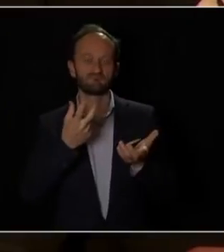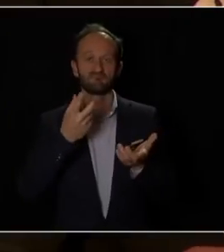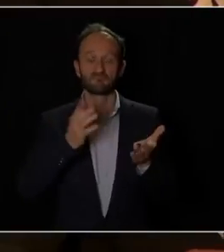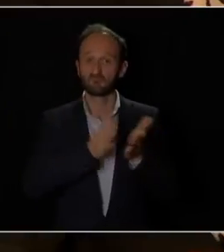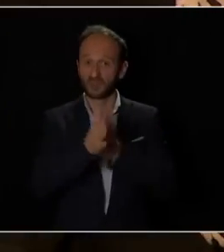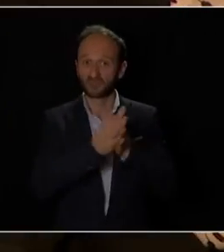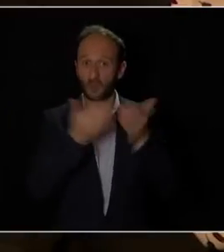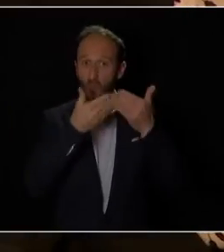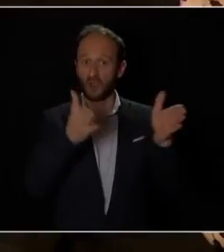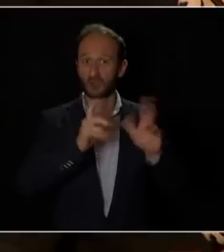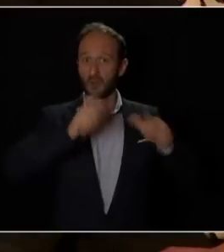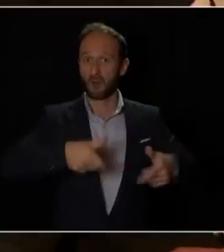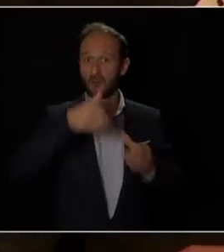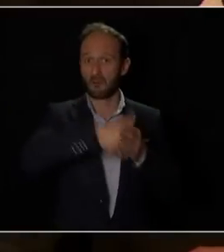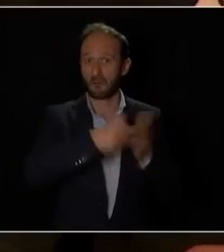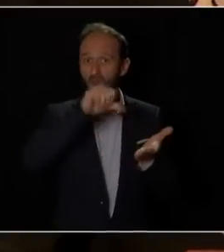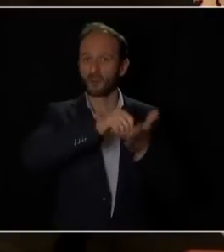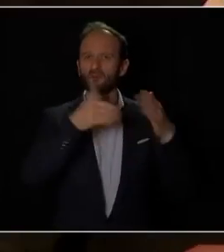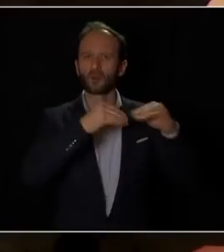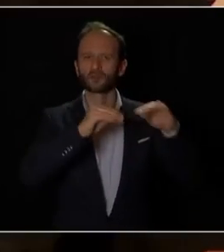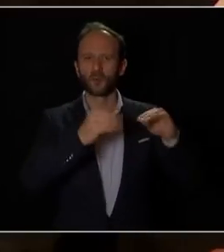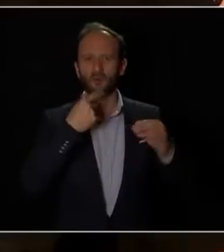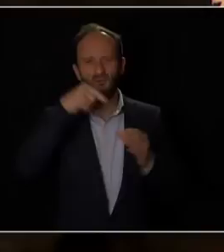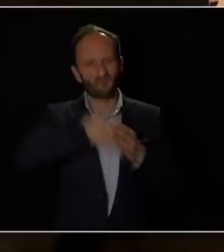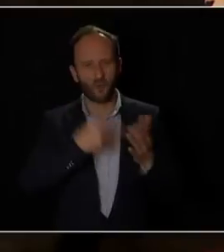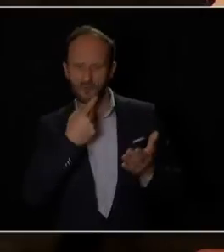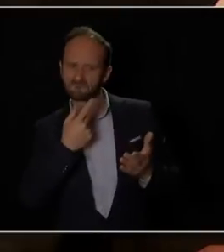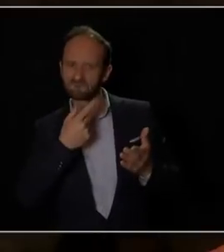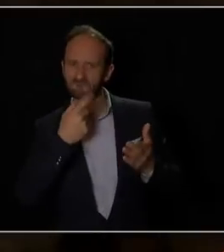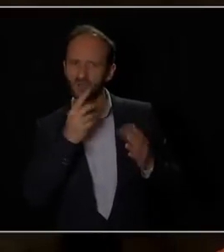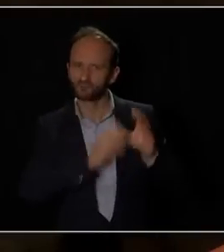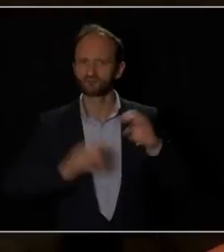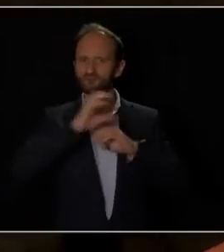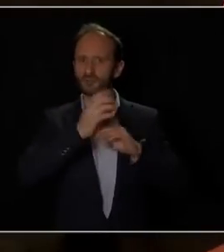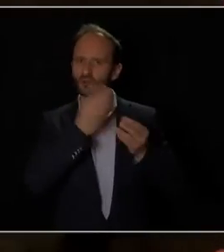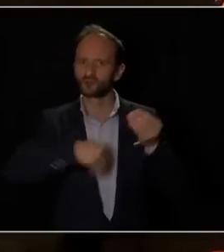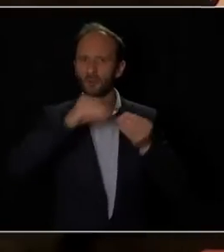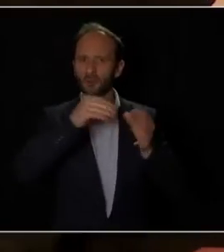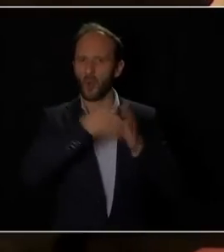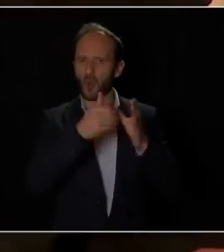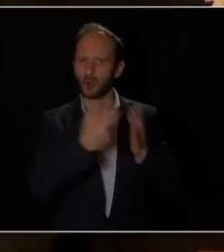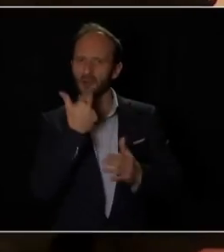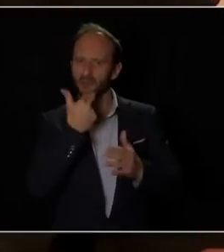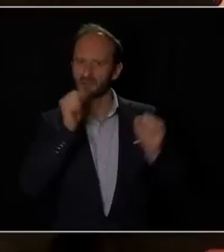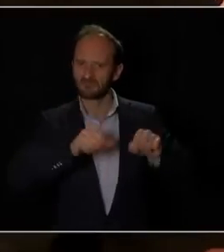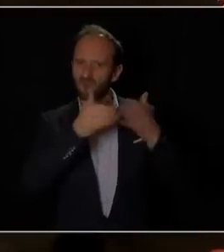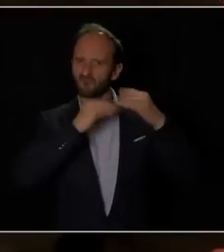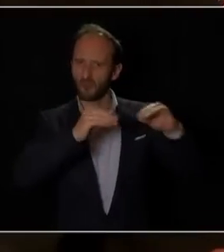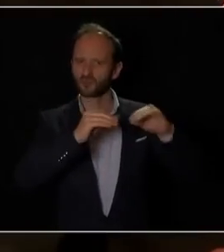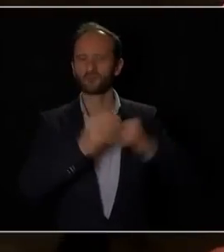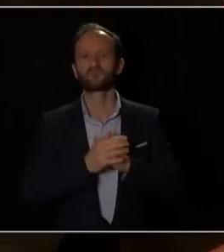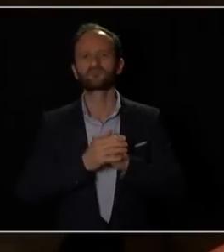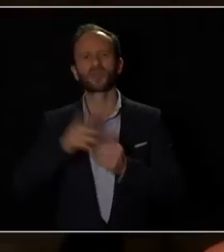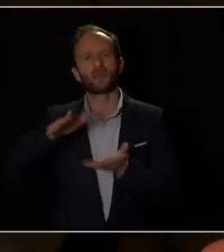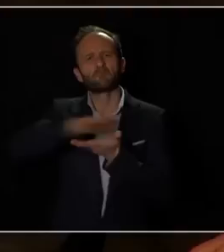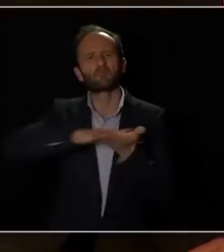besoin impératif de disposer de capacités de formation supplémentaires. La base aérienne 102 n'a donc